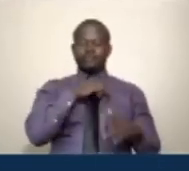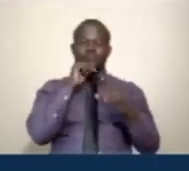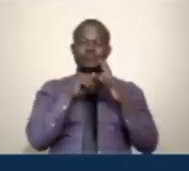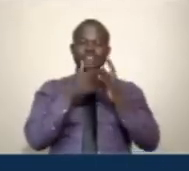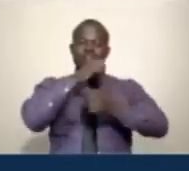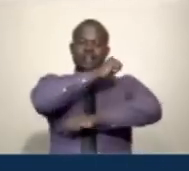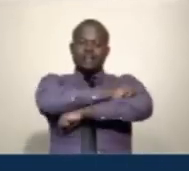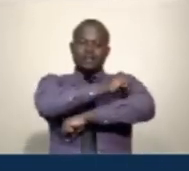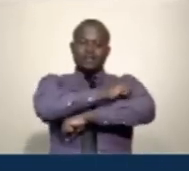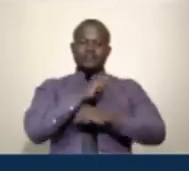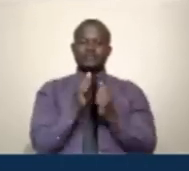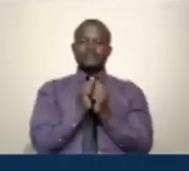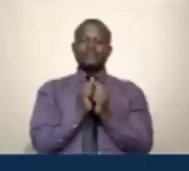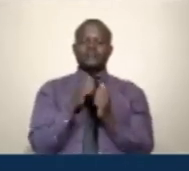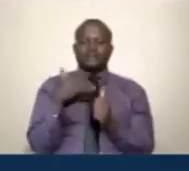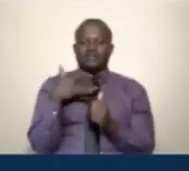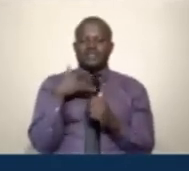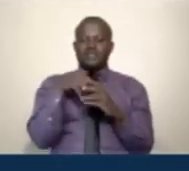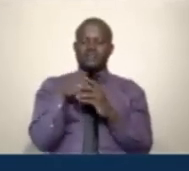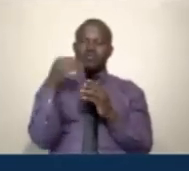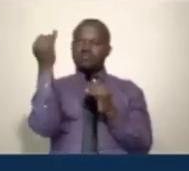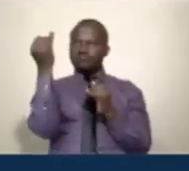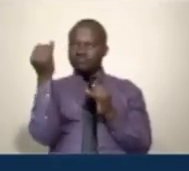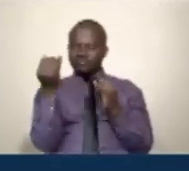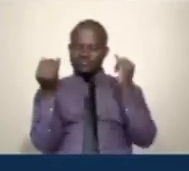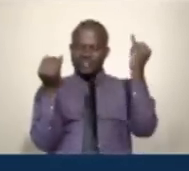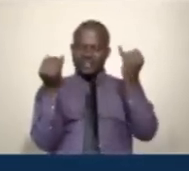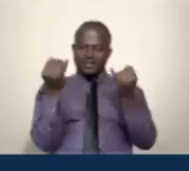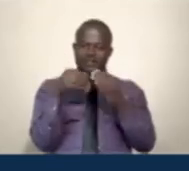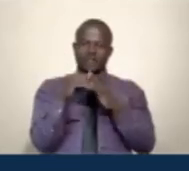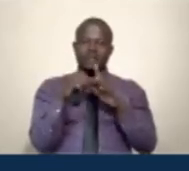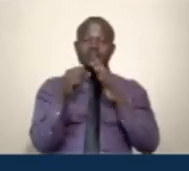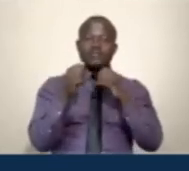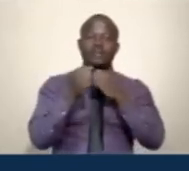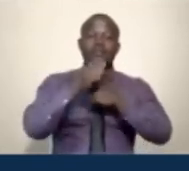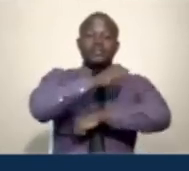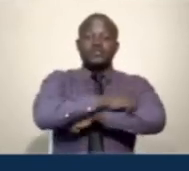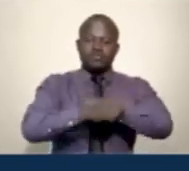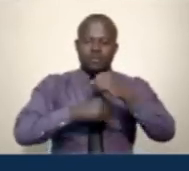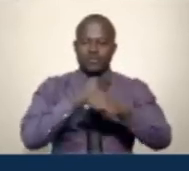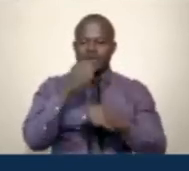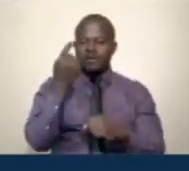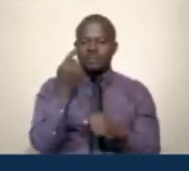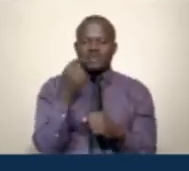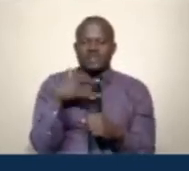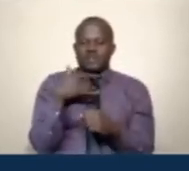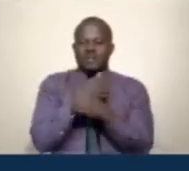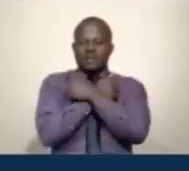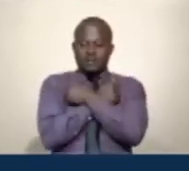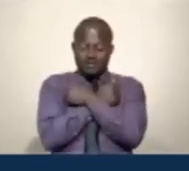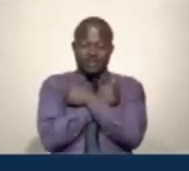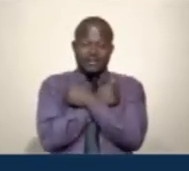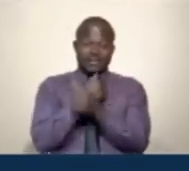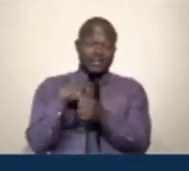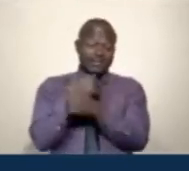ishuri nimvagamo gushushanya, ntangira ishuri mu wa mbere nkumva ubugeni ndabukunda, amasomo nkayakunda ariko